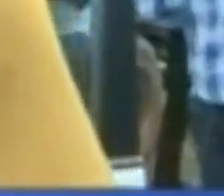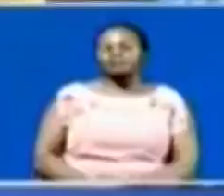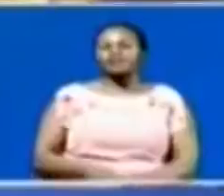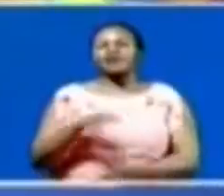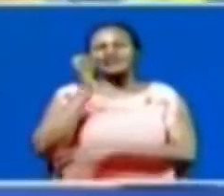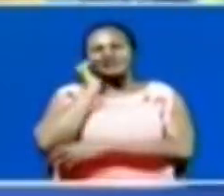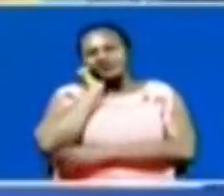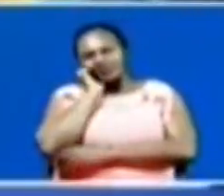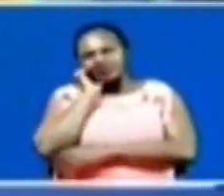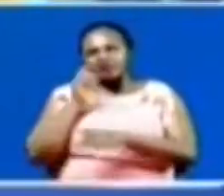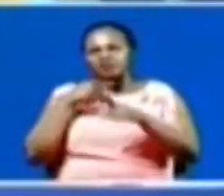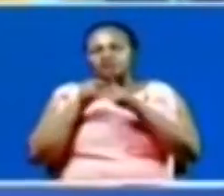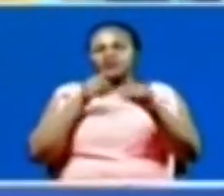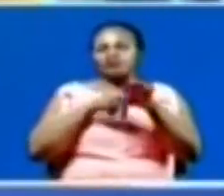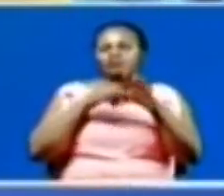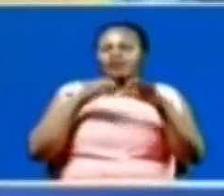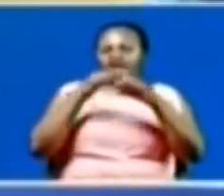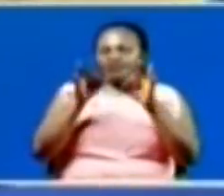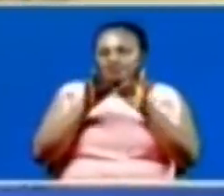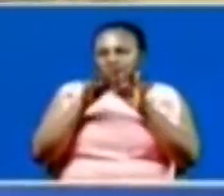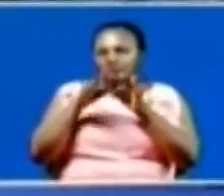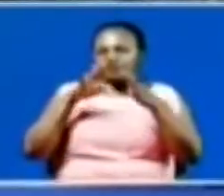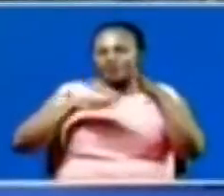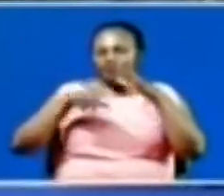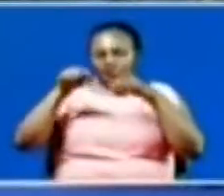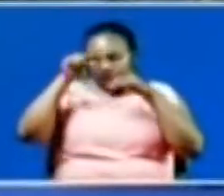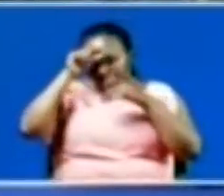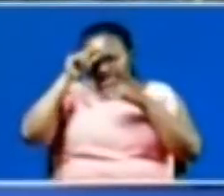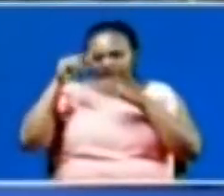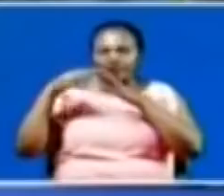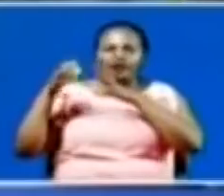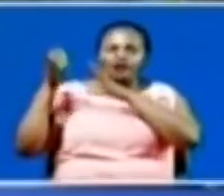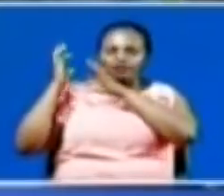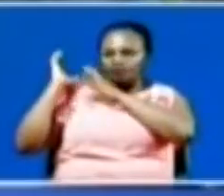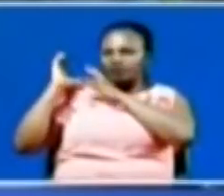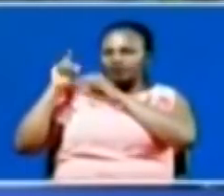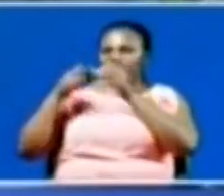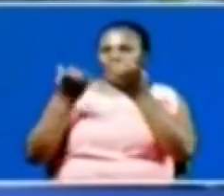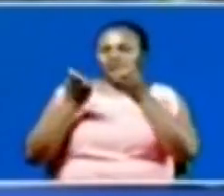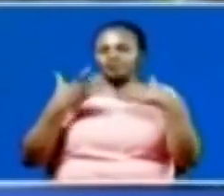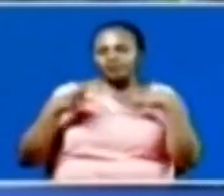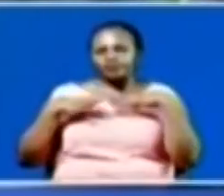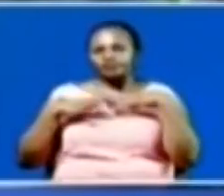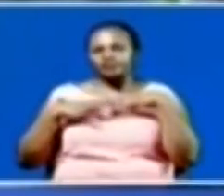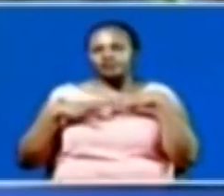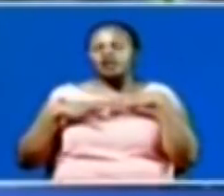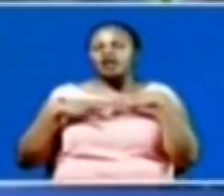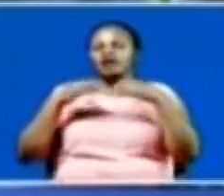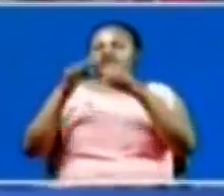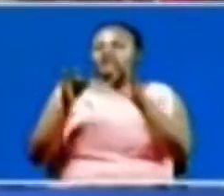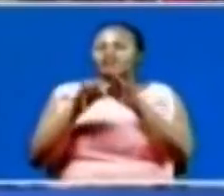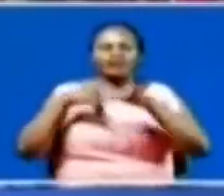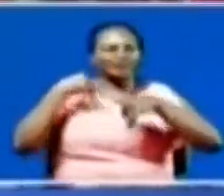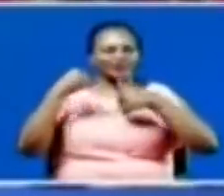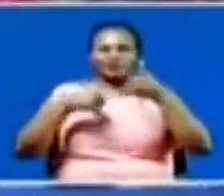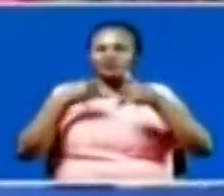Huzuni na vilio vilitanda nyumbani kwa aliyekuwa naibu gavana wa Kilifi na ambaye sasa ni mwanabiashara. Jamaa na marafiki